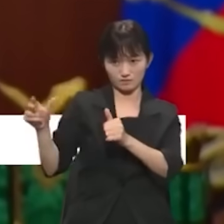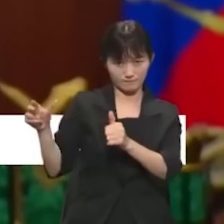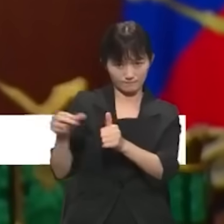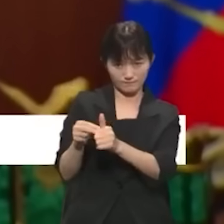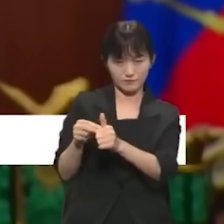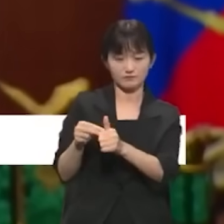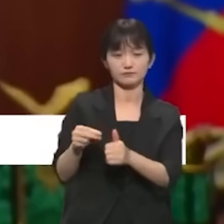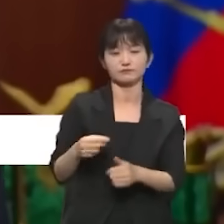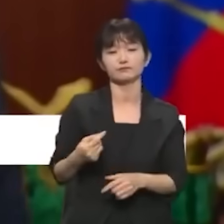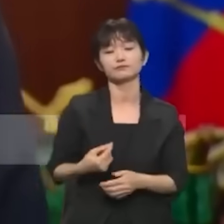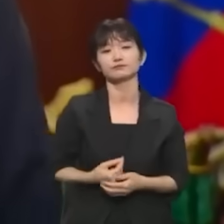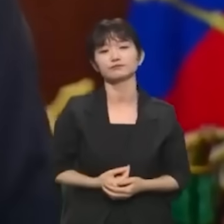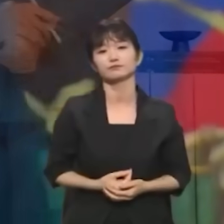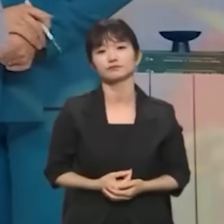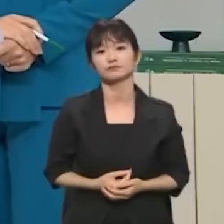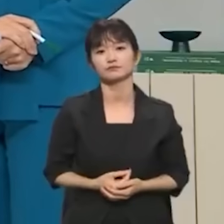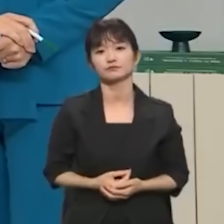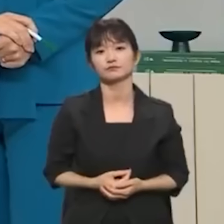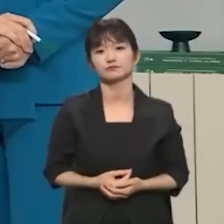преступление.